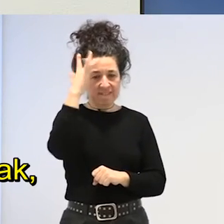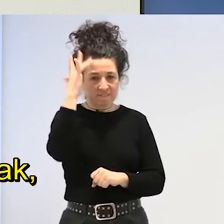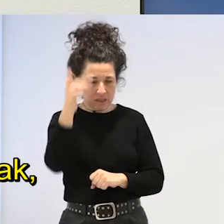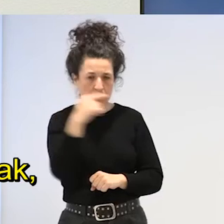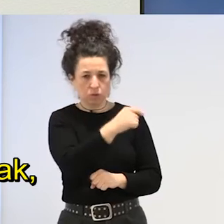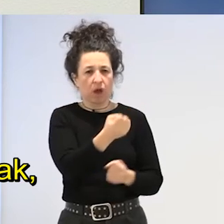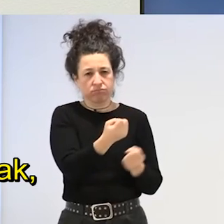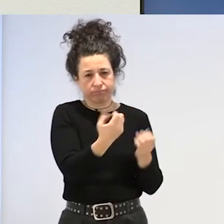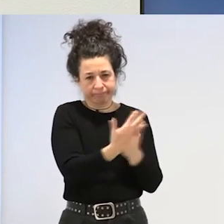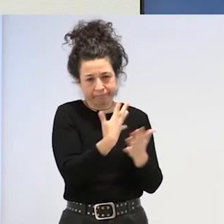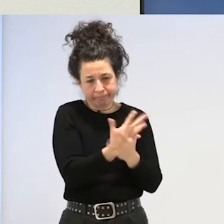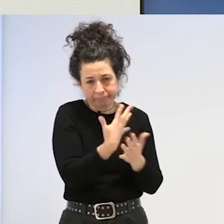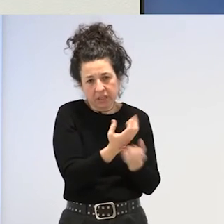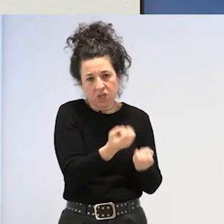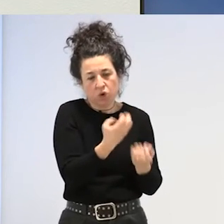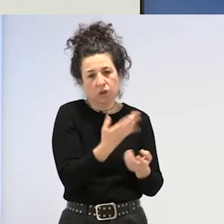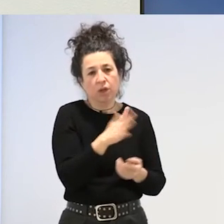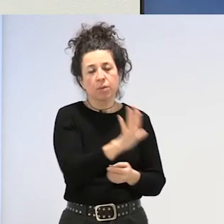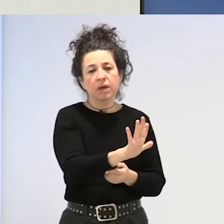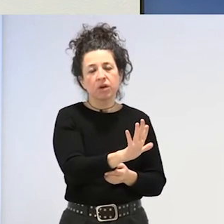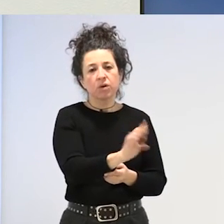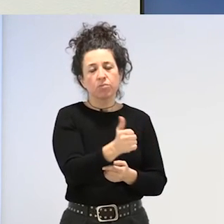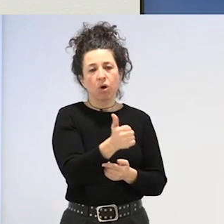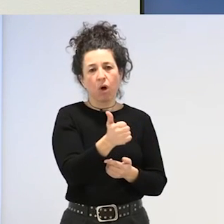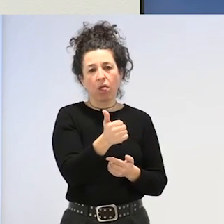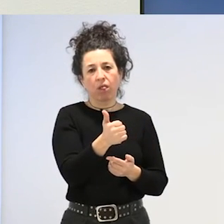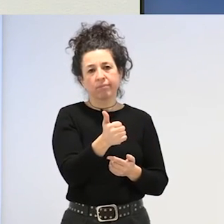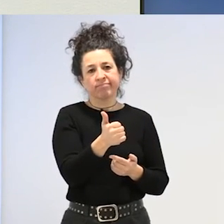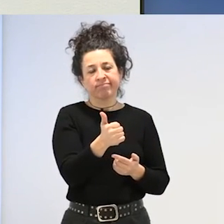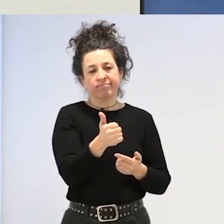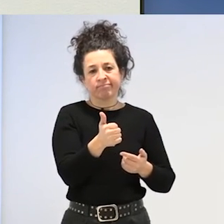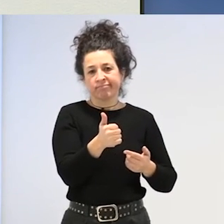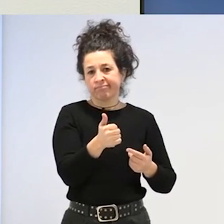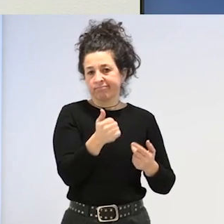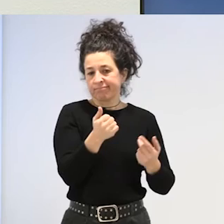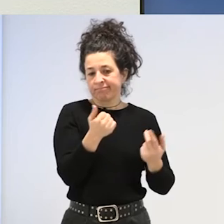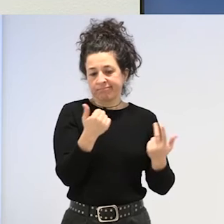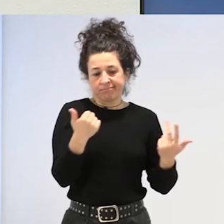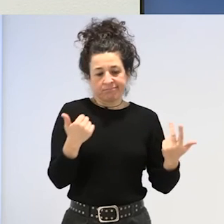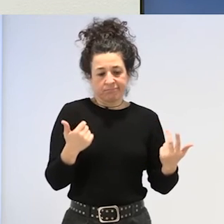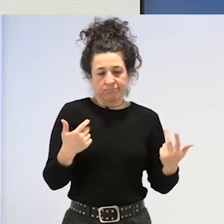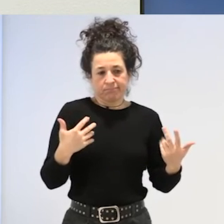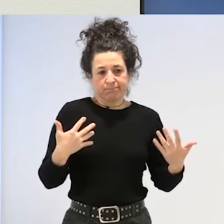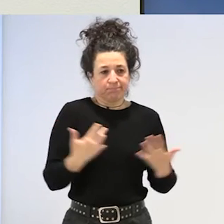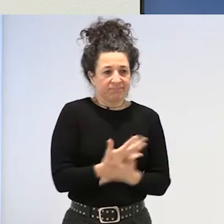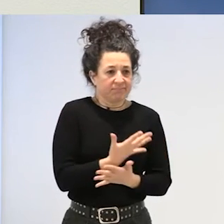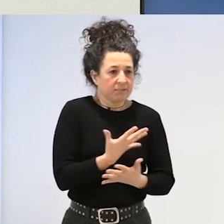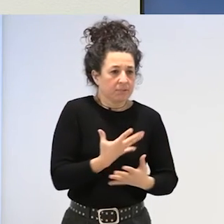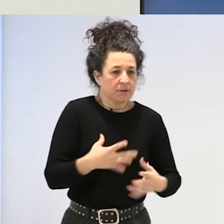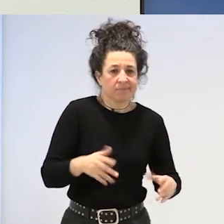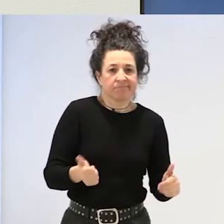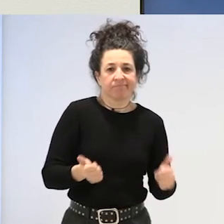zara, baina etxipen hori ere agertzen den, edo